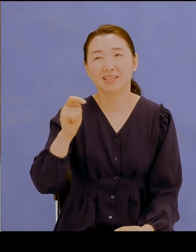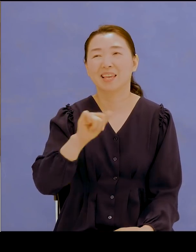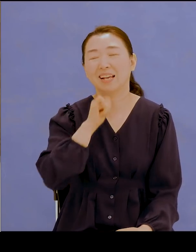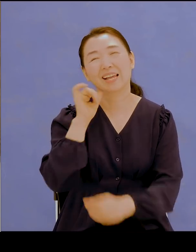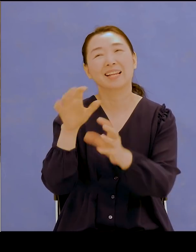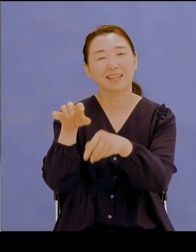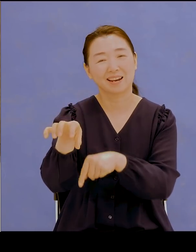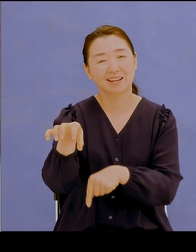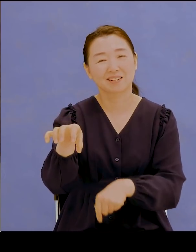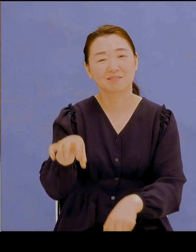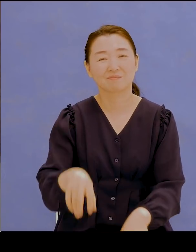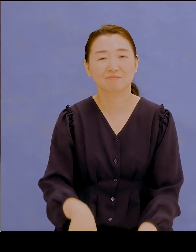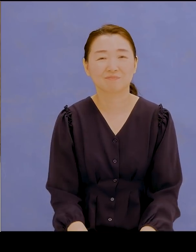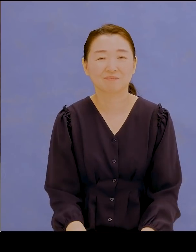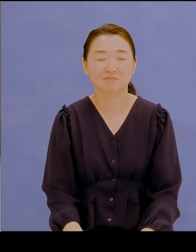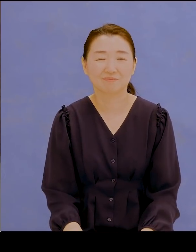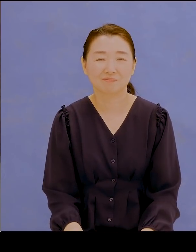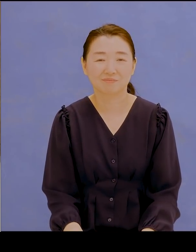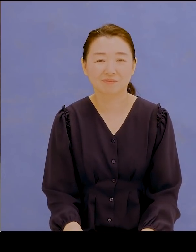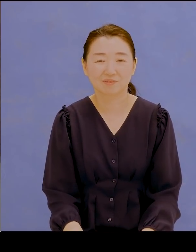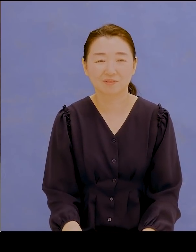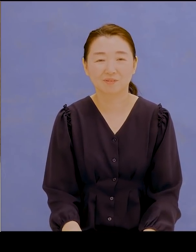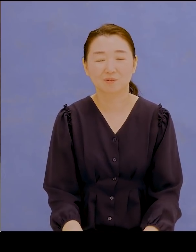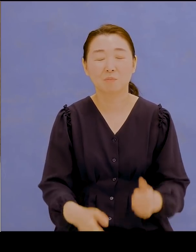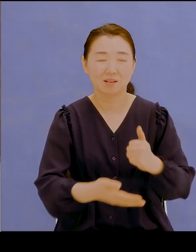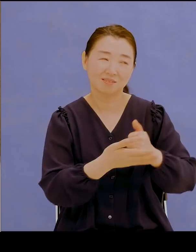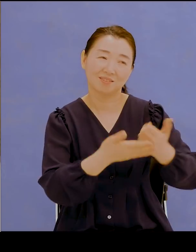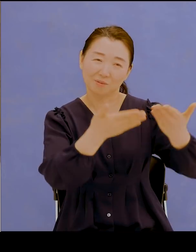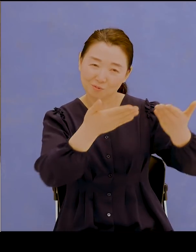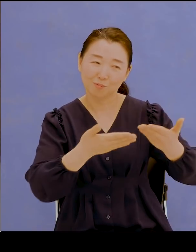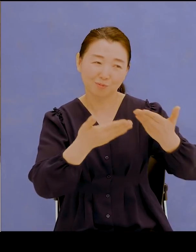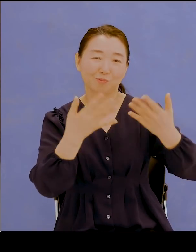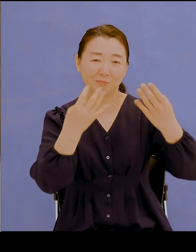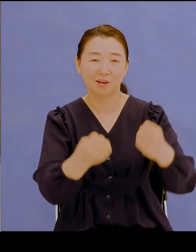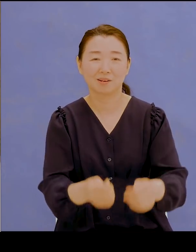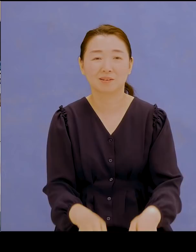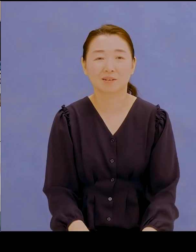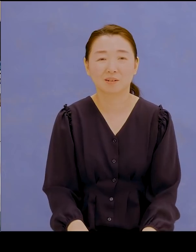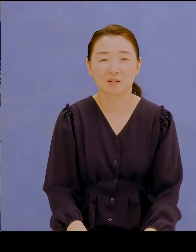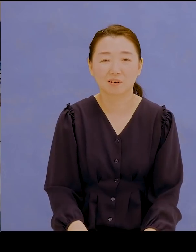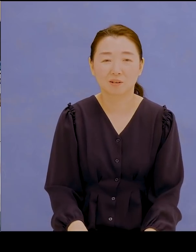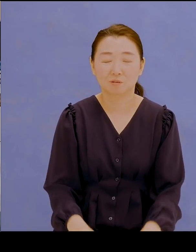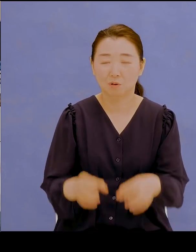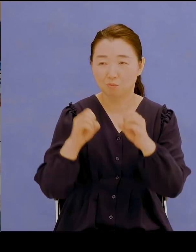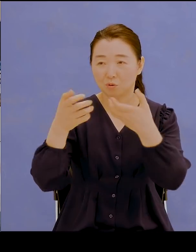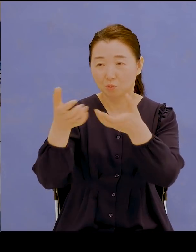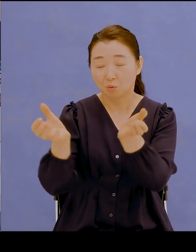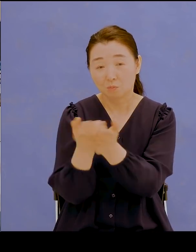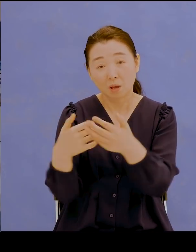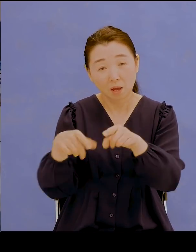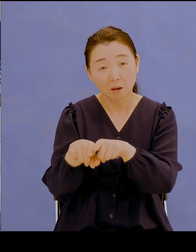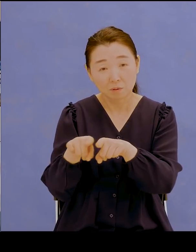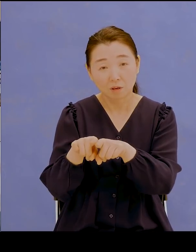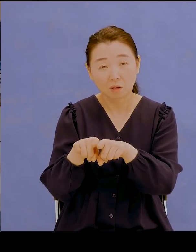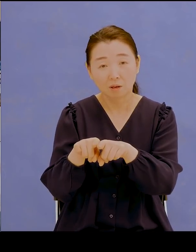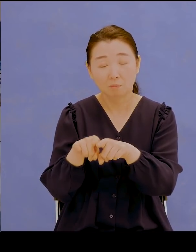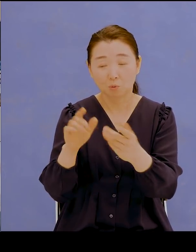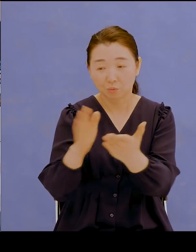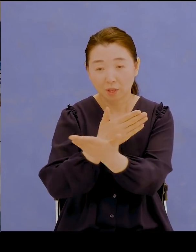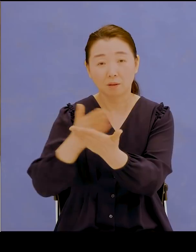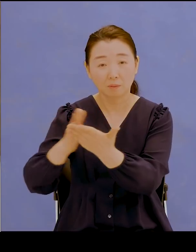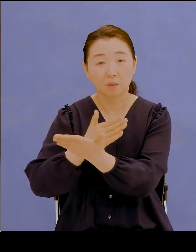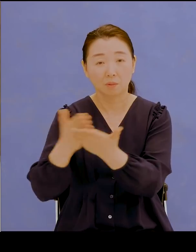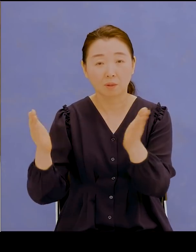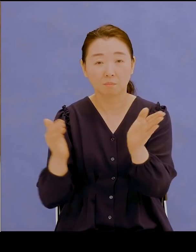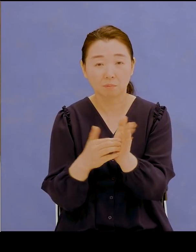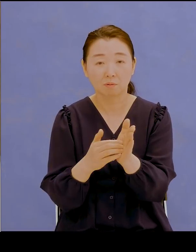가난한 나라고 이렇게 하니까 박수를 되게 많이 받았어. 많이 칭찬을 많이 해줬어요. 근데 네. 우리 선교팀이 같이 이제 n분의 1로 한